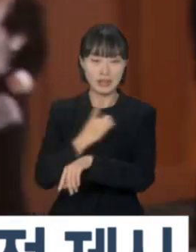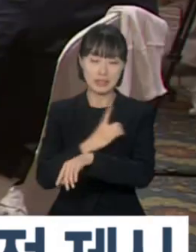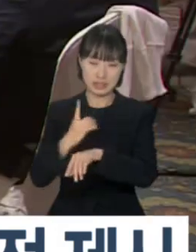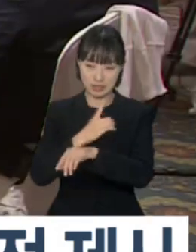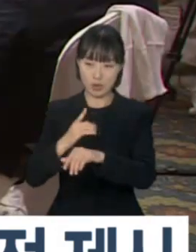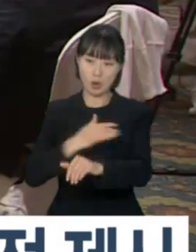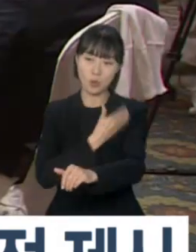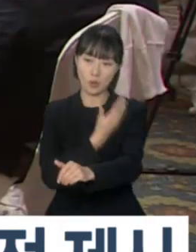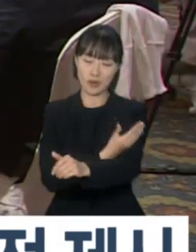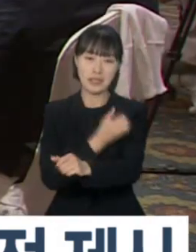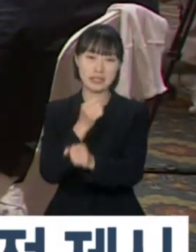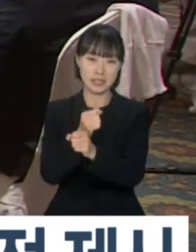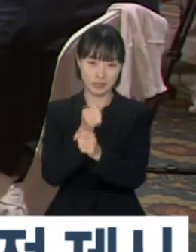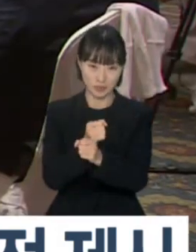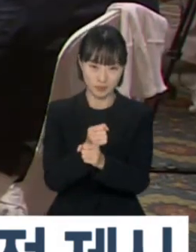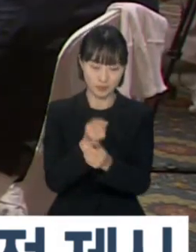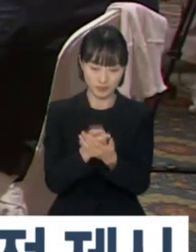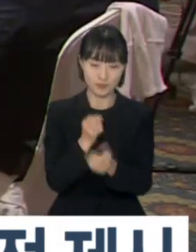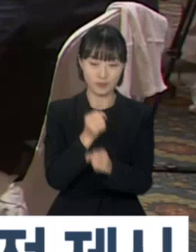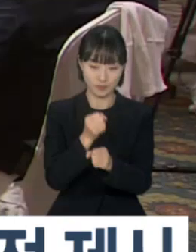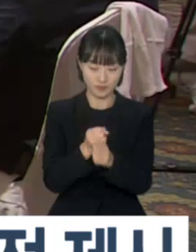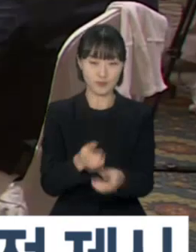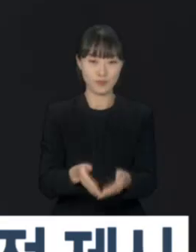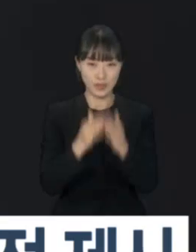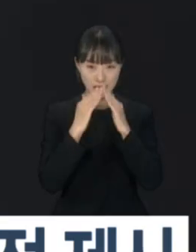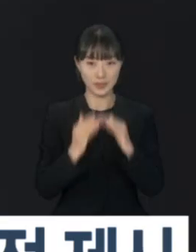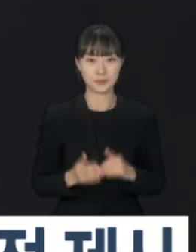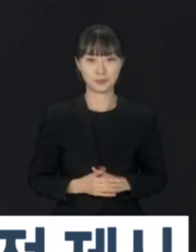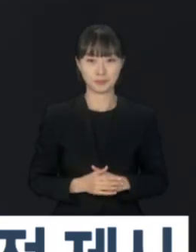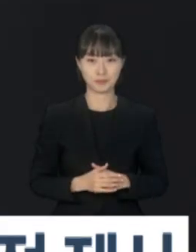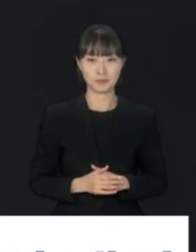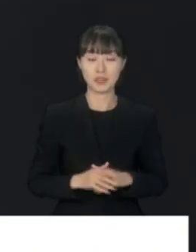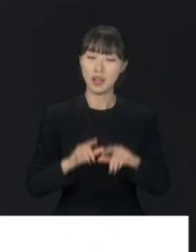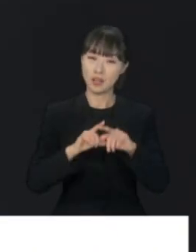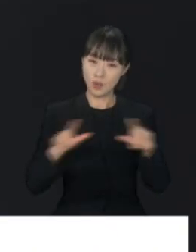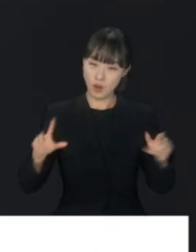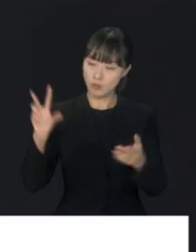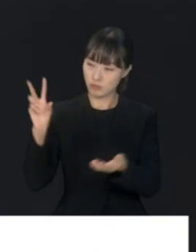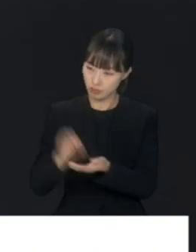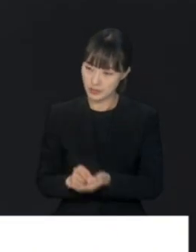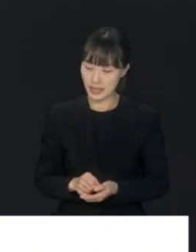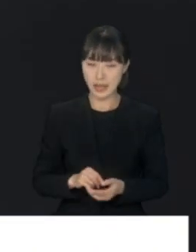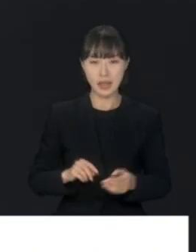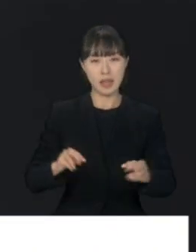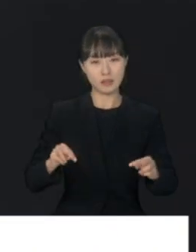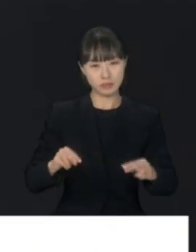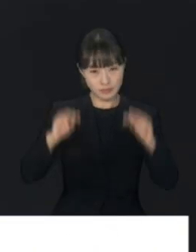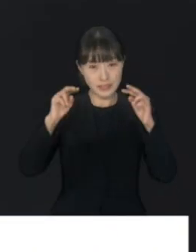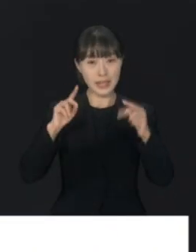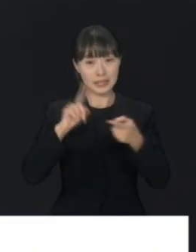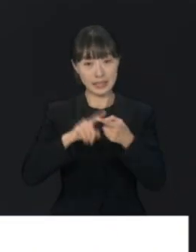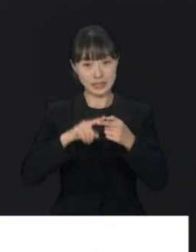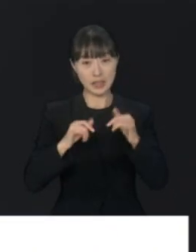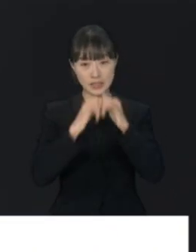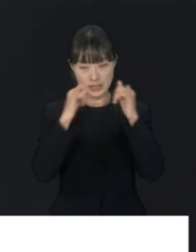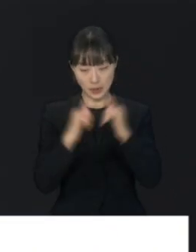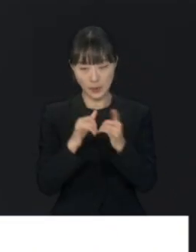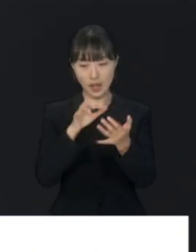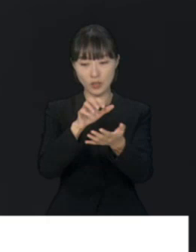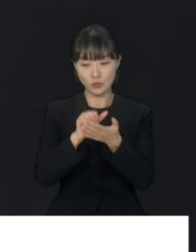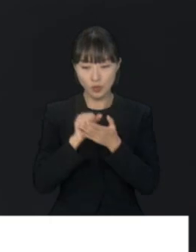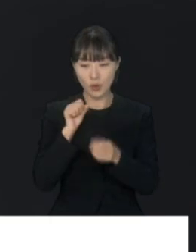만들며 선적인 대응에 나섰습니다 다양한 이슈와 쟁점들에 대한 사회적 수용성을